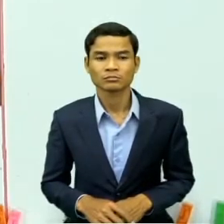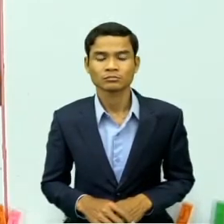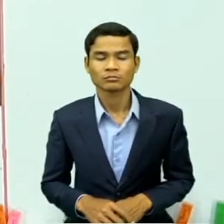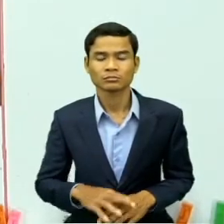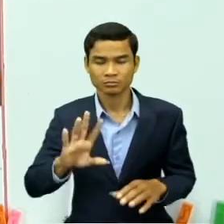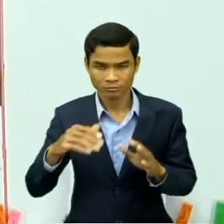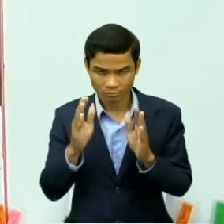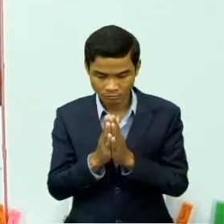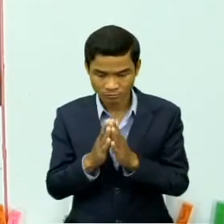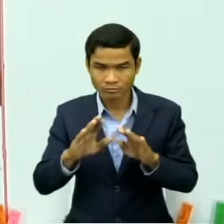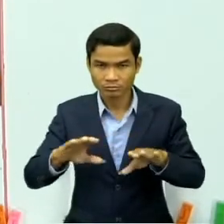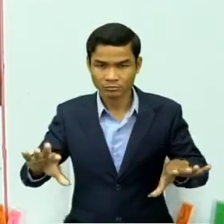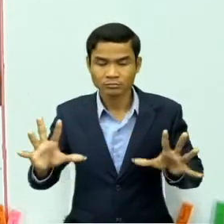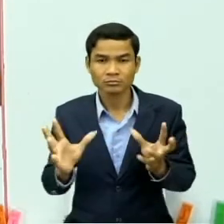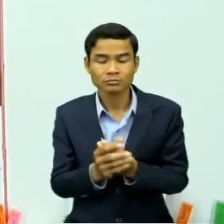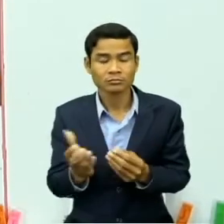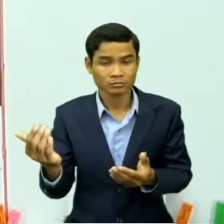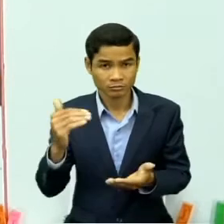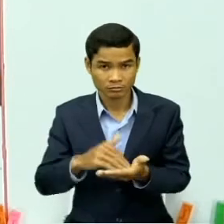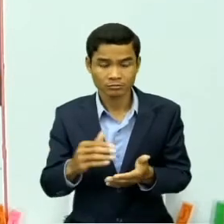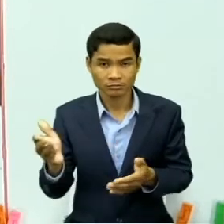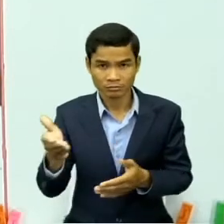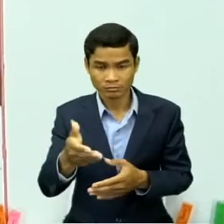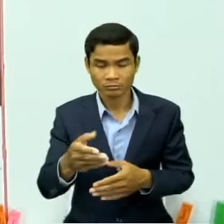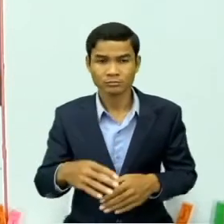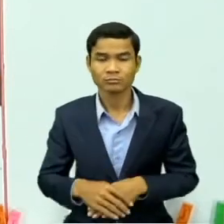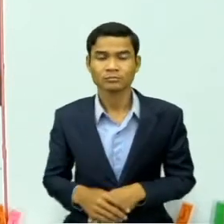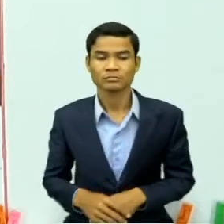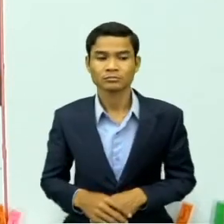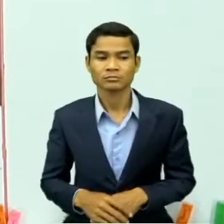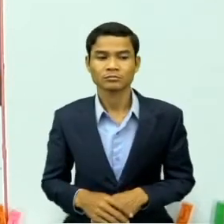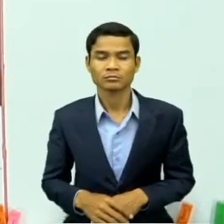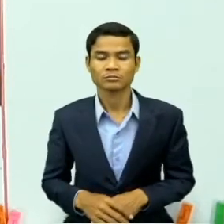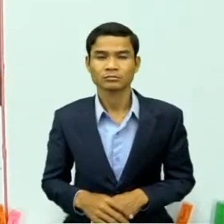chà con mà đang tiện mới con